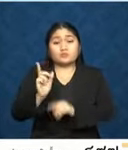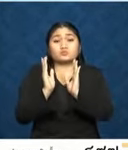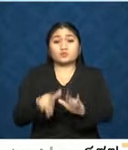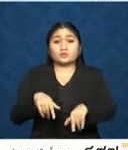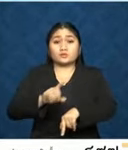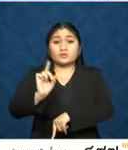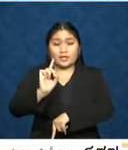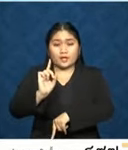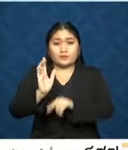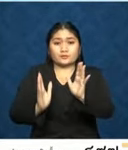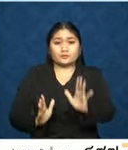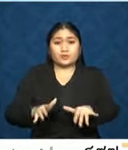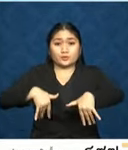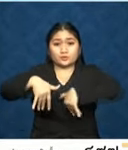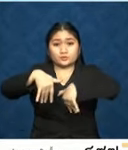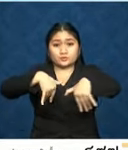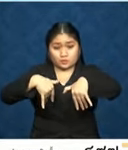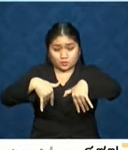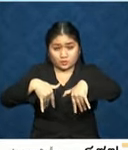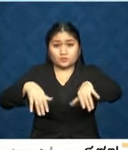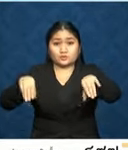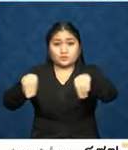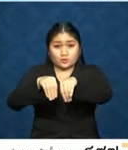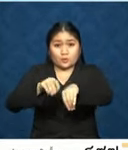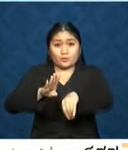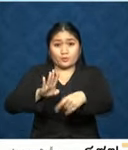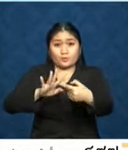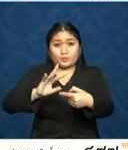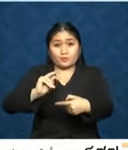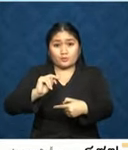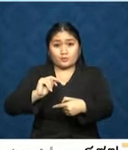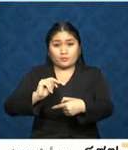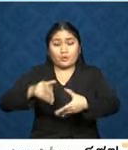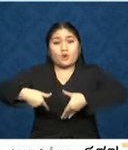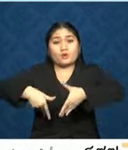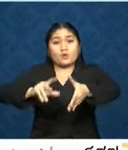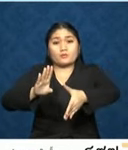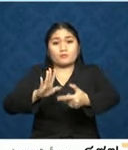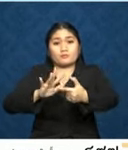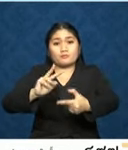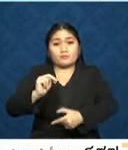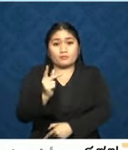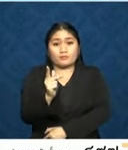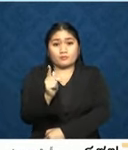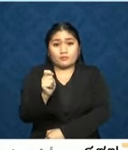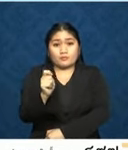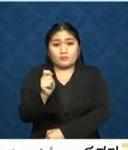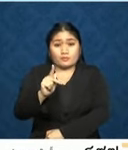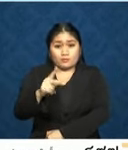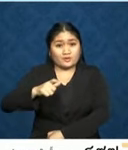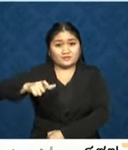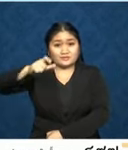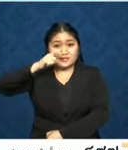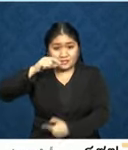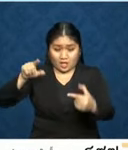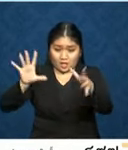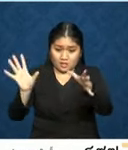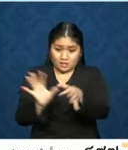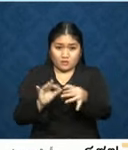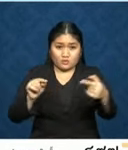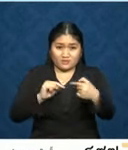จากประชาชนที่อยู่บริเวณชุมชนริมบางกอกริมคลองบางกอกใหญ่ค่ะเขตบางกอกใหญ่นะคะเกี่ยวกับปัญหาความ